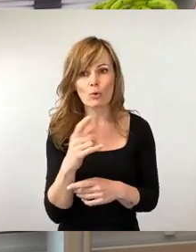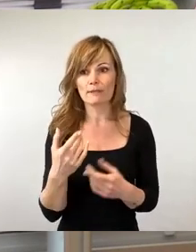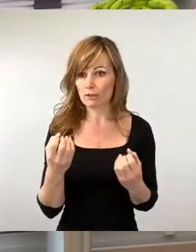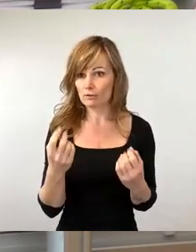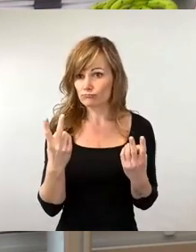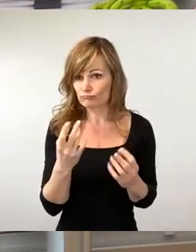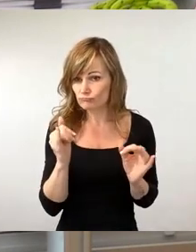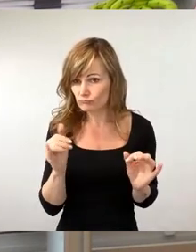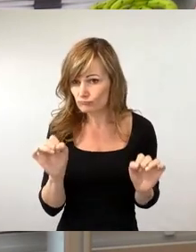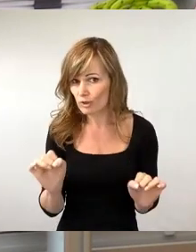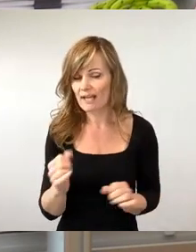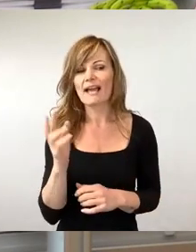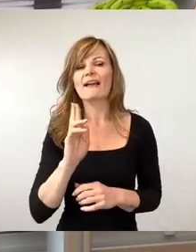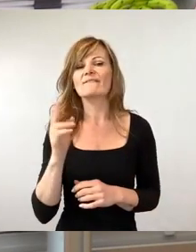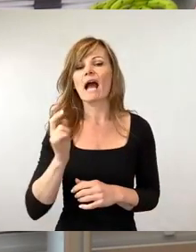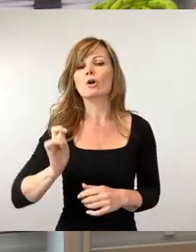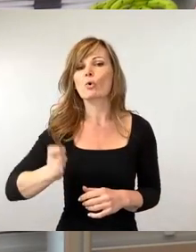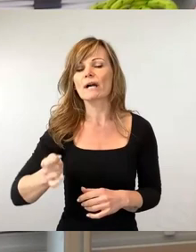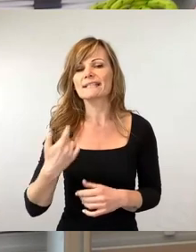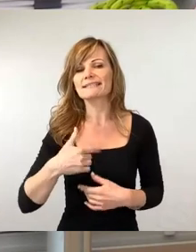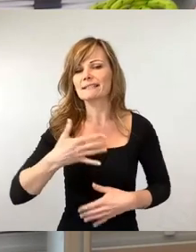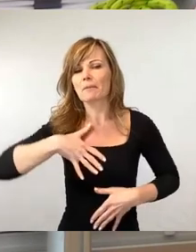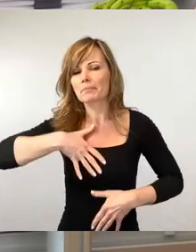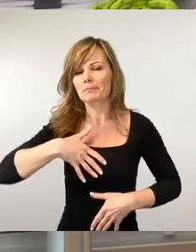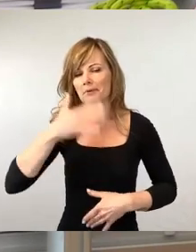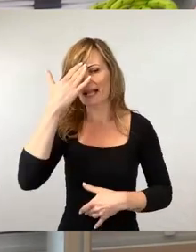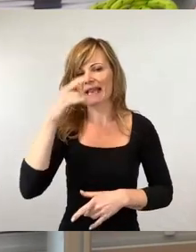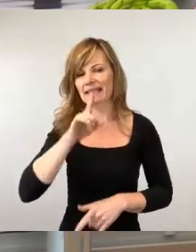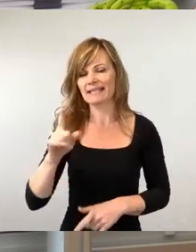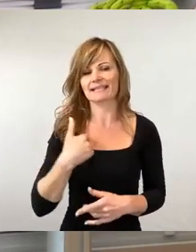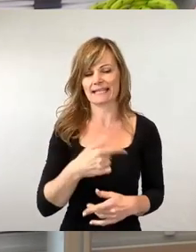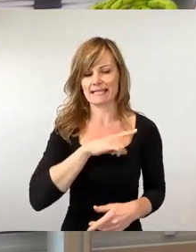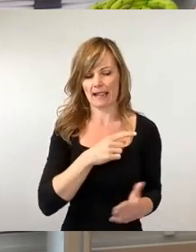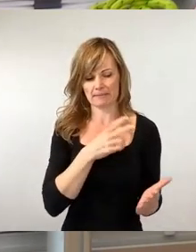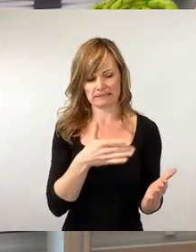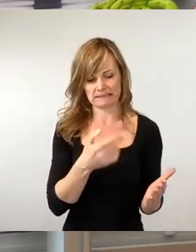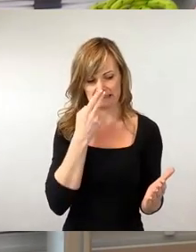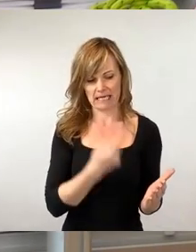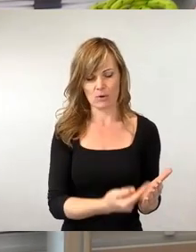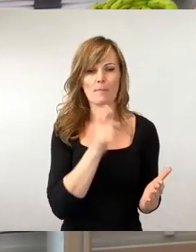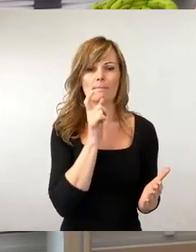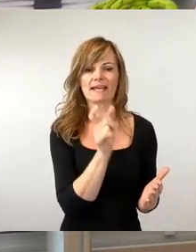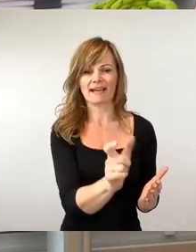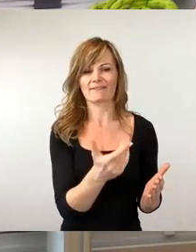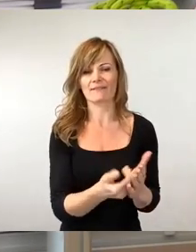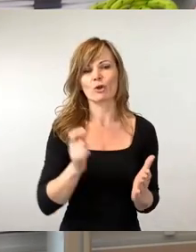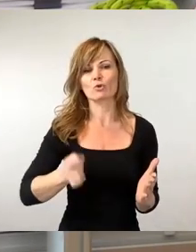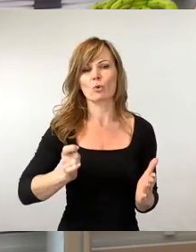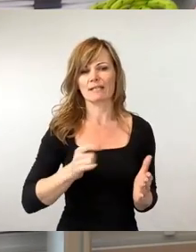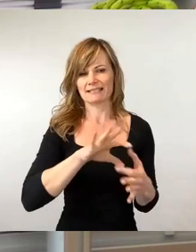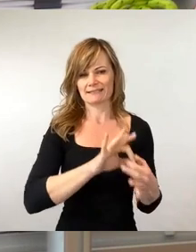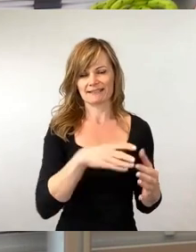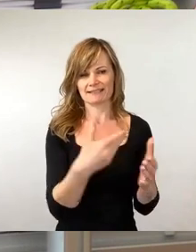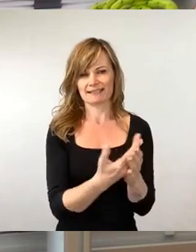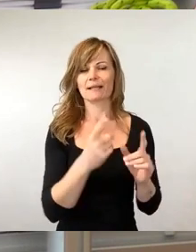Raum, ich habe es auch noch mal nachgeschlagen, sei erwähnt, das ist ja nun mal ein Begriff aus der Juristerei und da geht es um die Effizienz